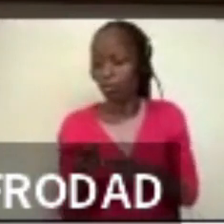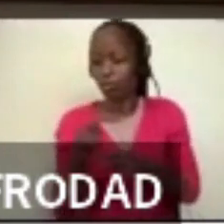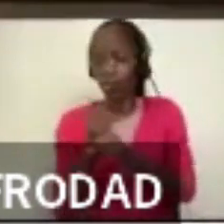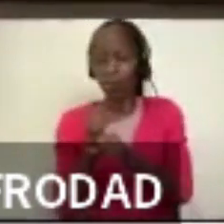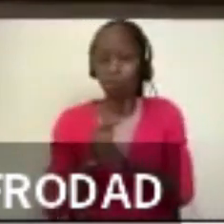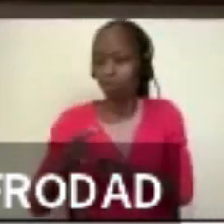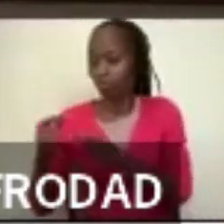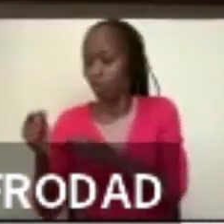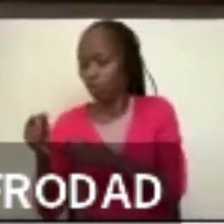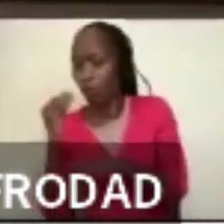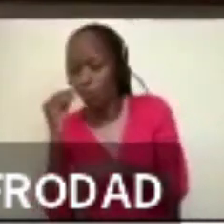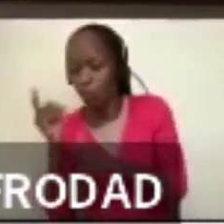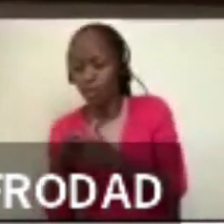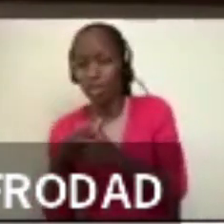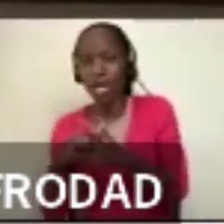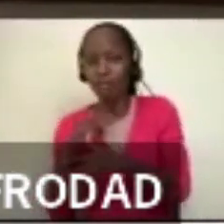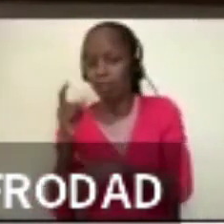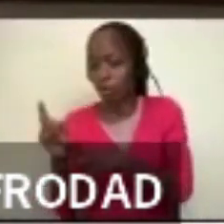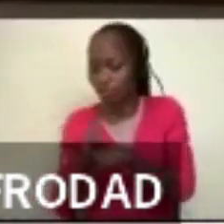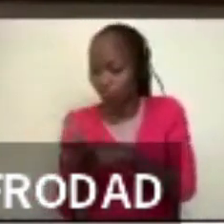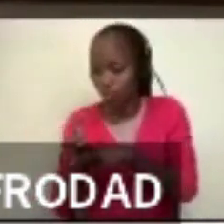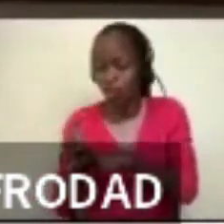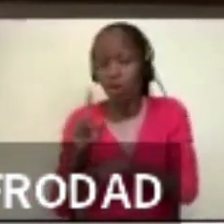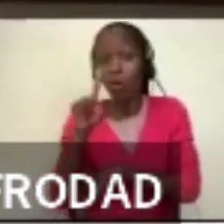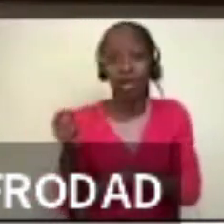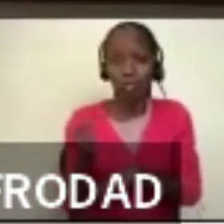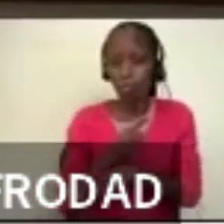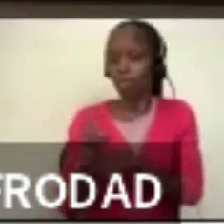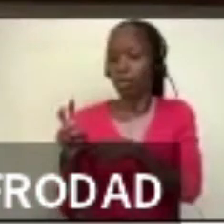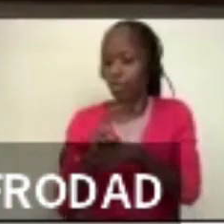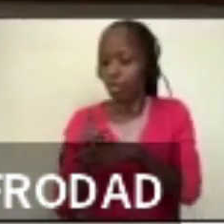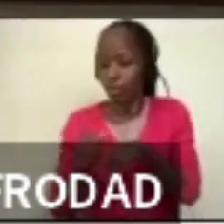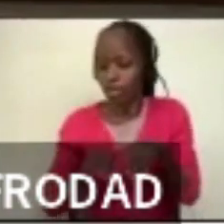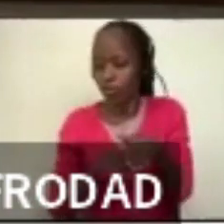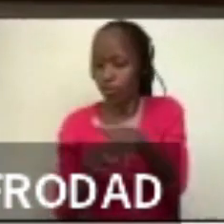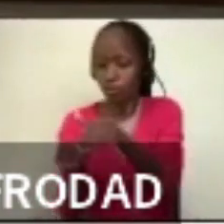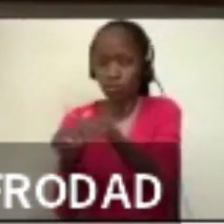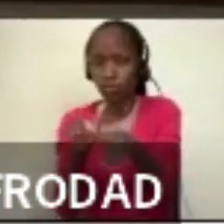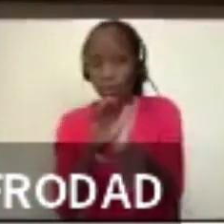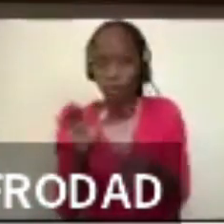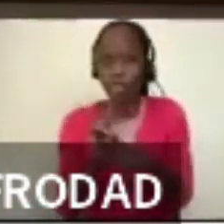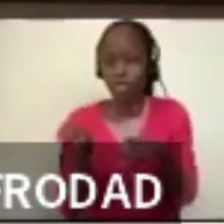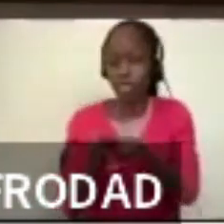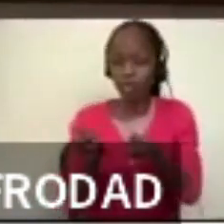et d'autres menaces. Je me fais le devoir d'occulter.